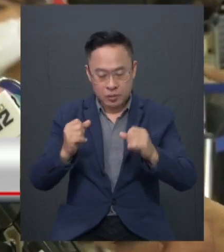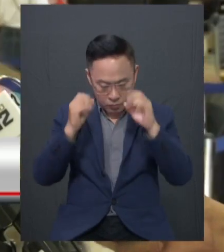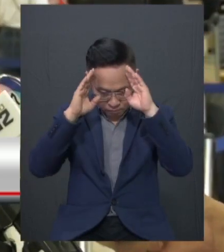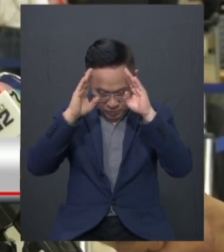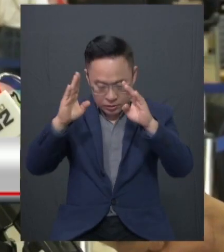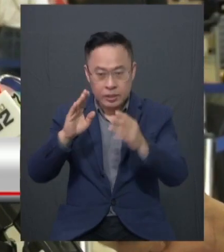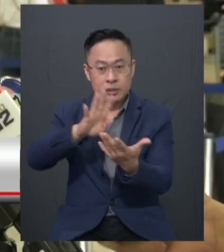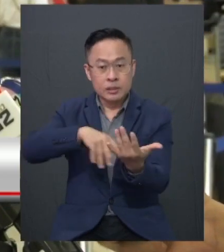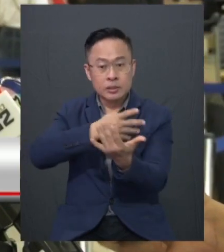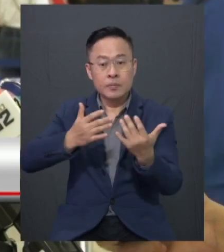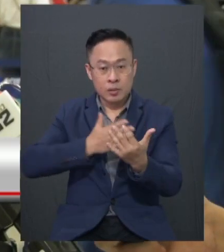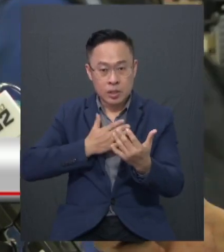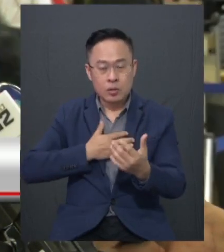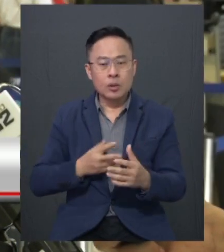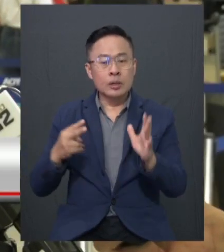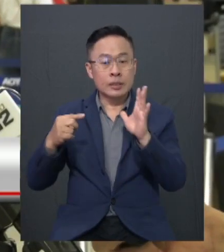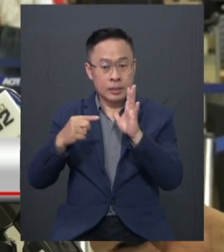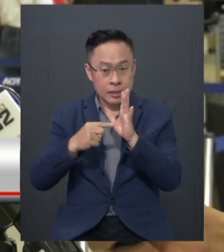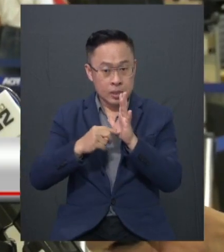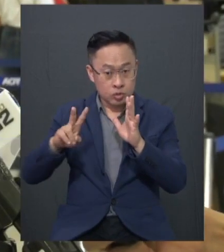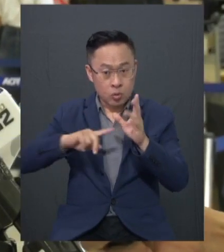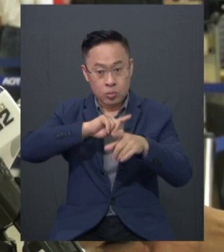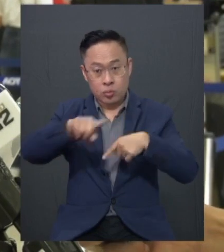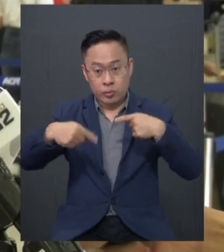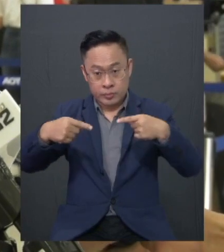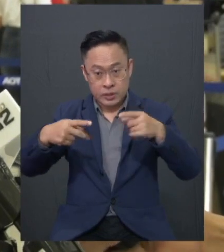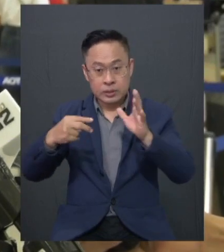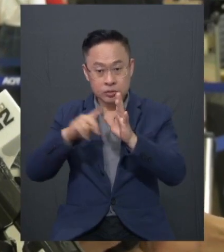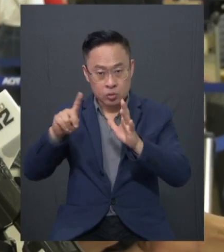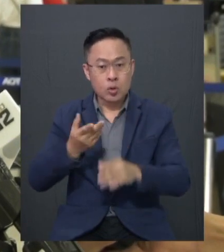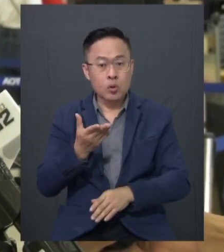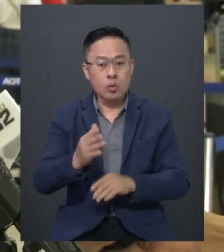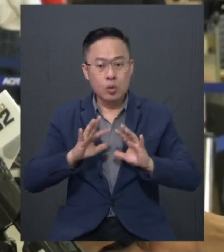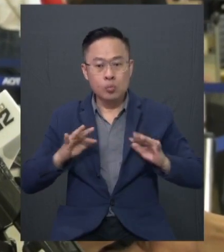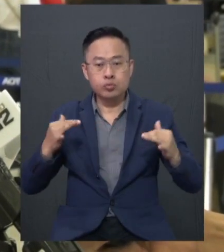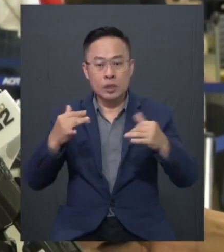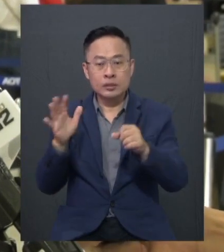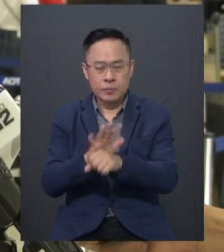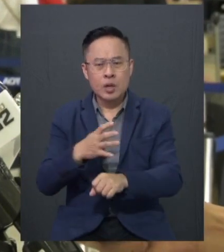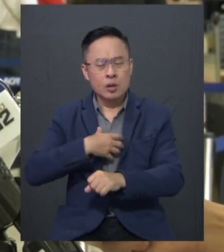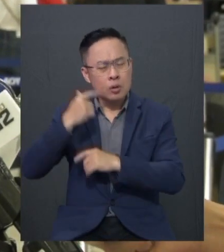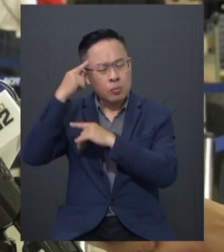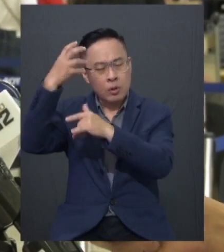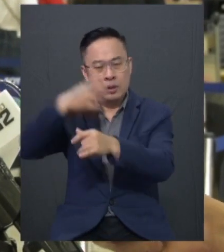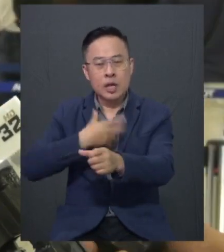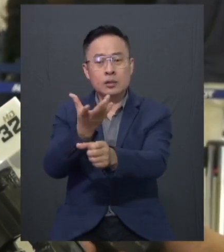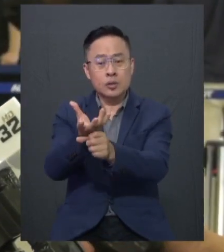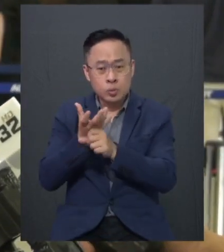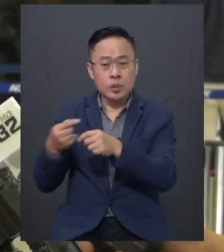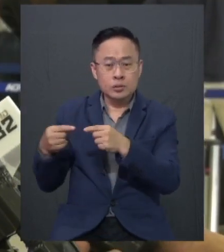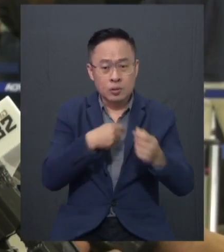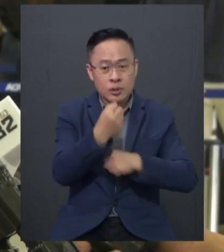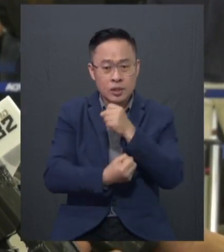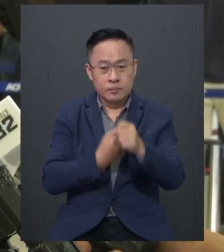บบนี้อีกครับในแมตช์จริงครับเพราะว่าเราอยากได้แชมป์ที่ประเทศไทยด้วยแมตช์ท้าย นี่ฮะย้